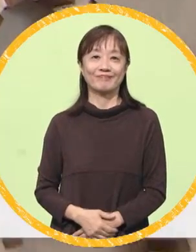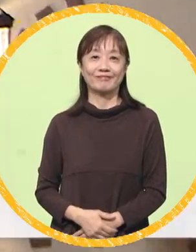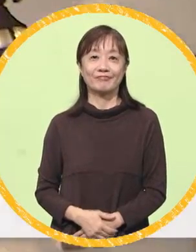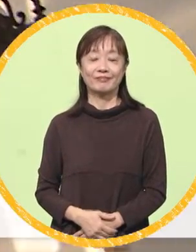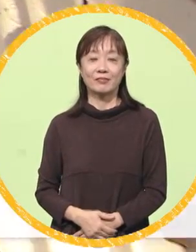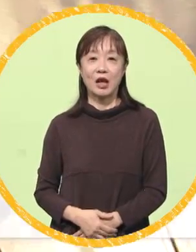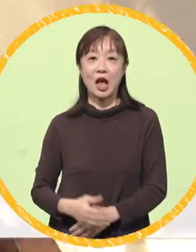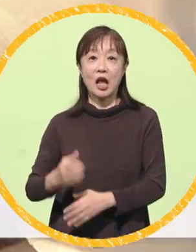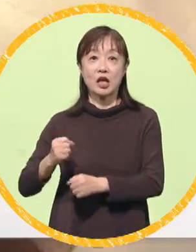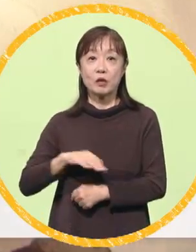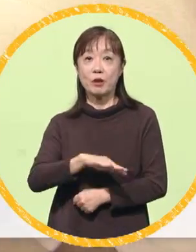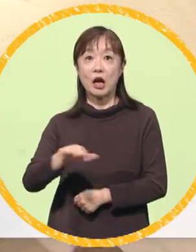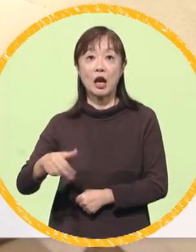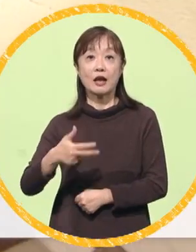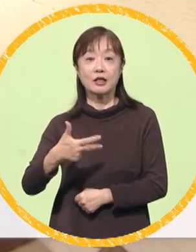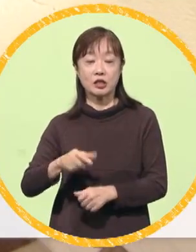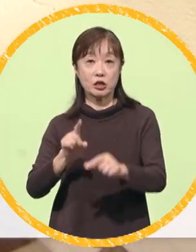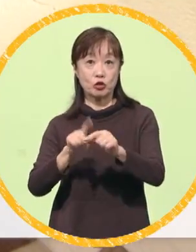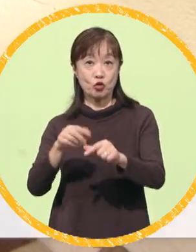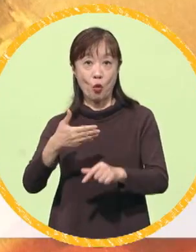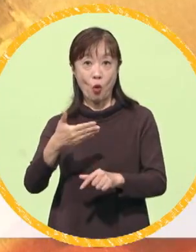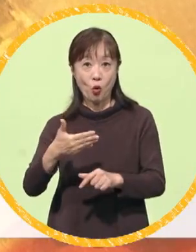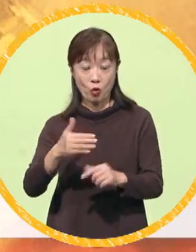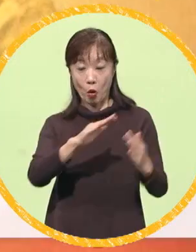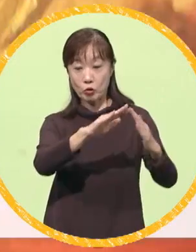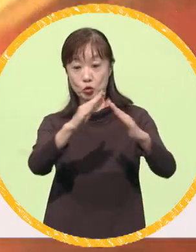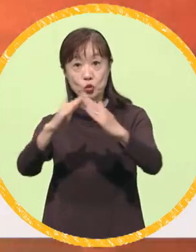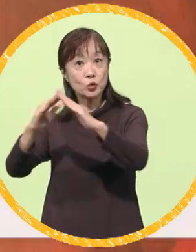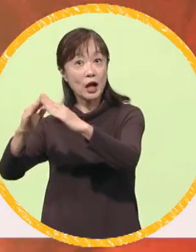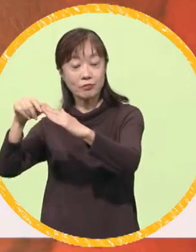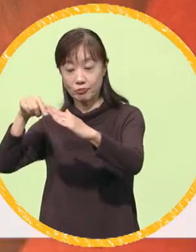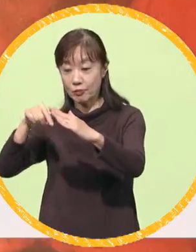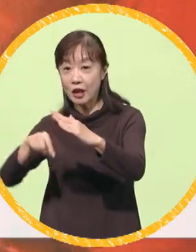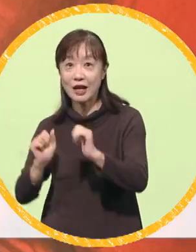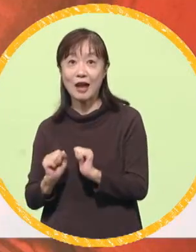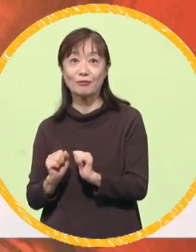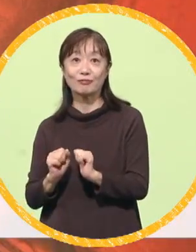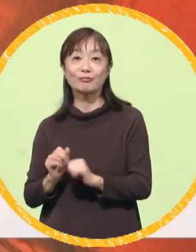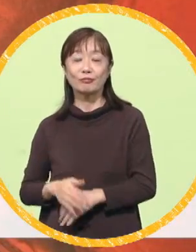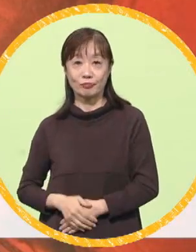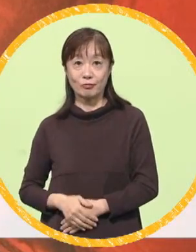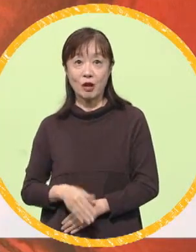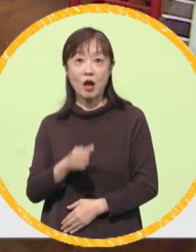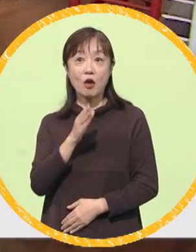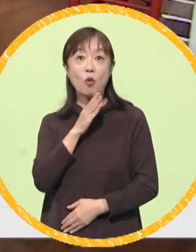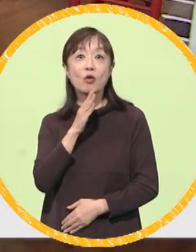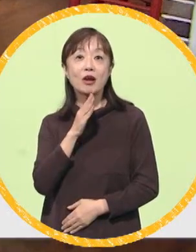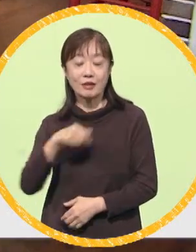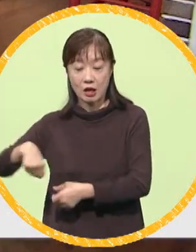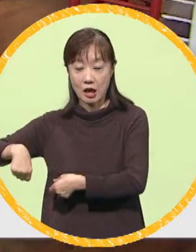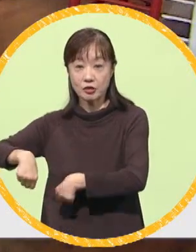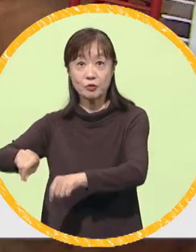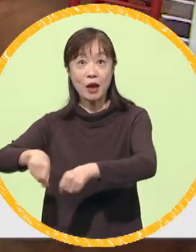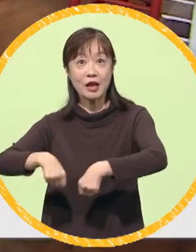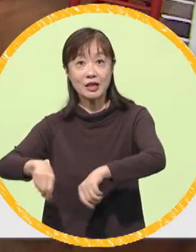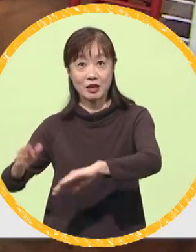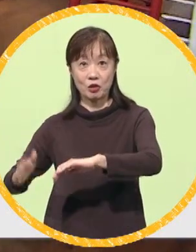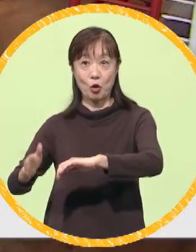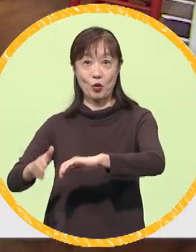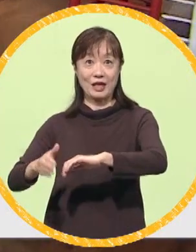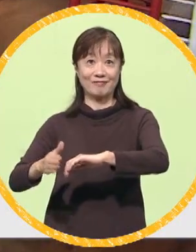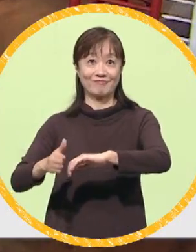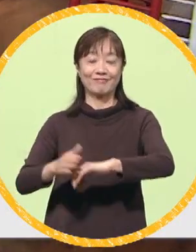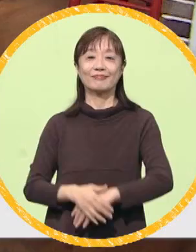模原市中央区の住宅街にひっそりと佇むこちらのソレアドは、本格的なスペイン料理が楽しめるお店なんです